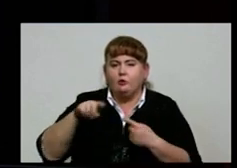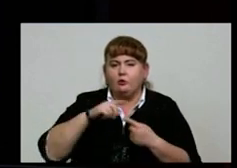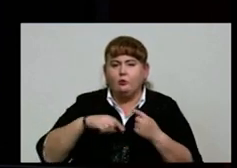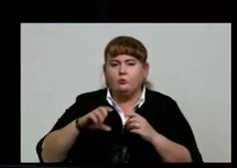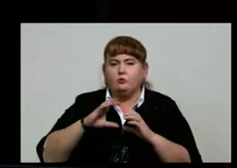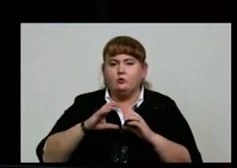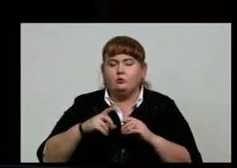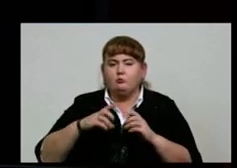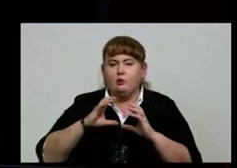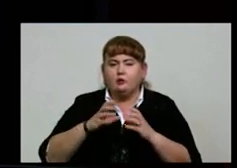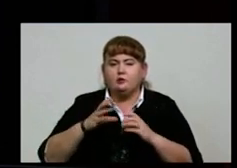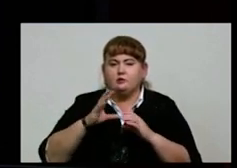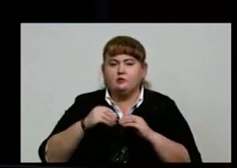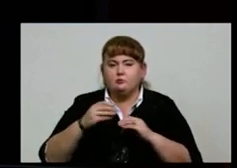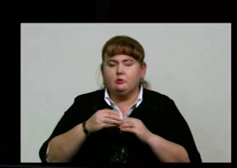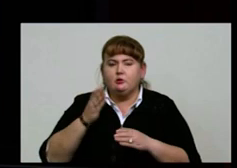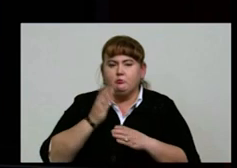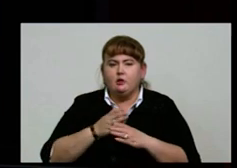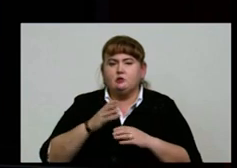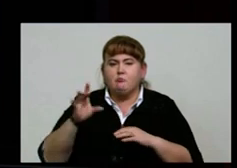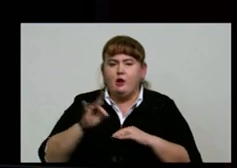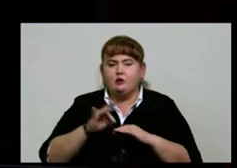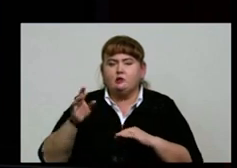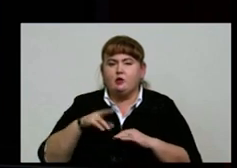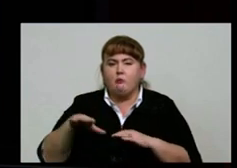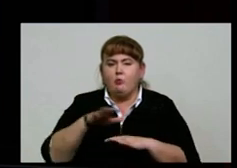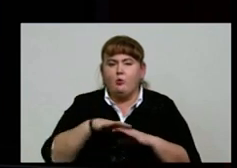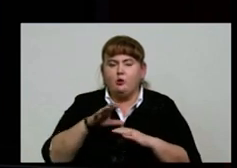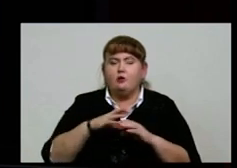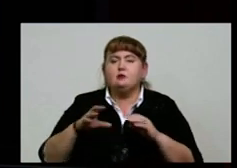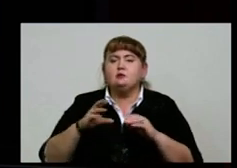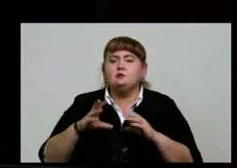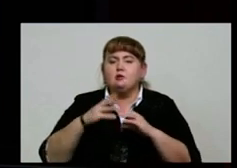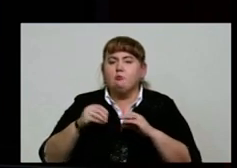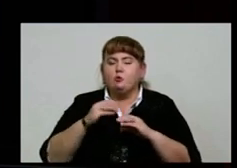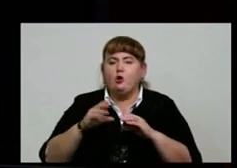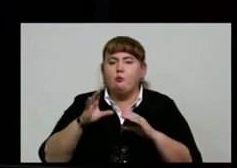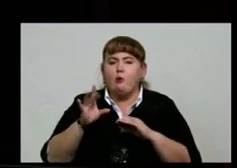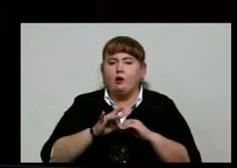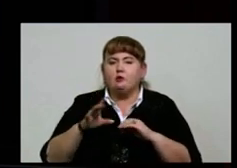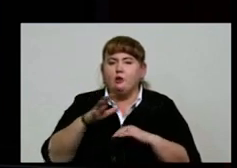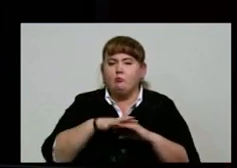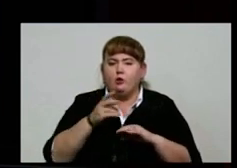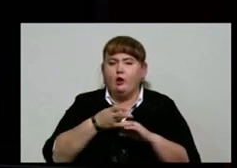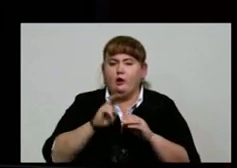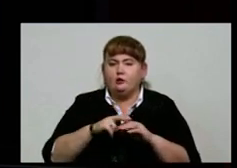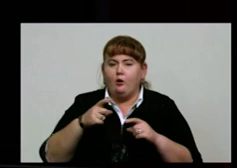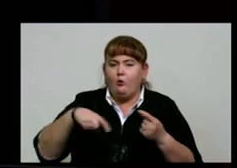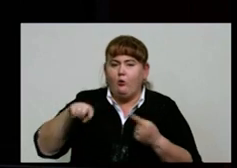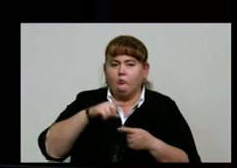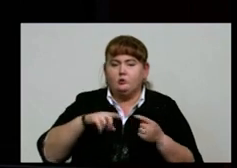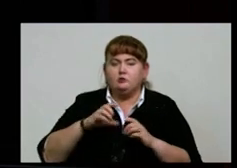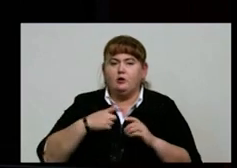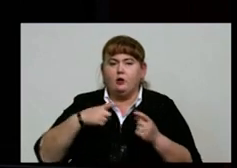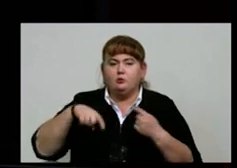Земля также существует магнитное поле. Значит, земное магнитное поле — это область, окружающая наш